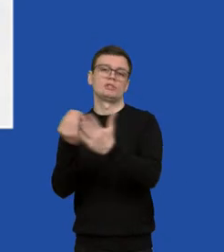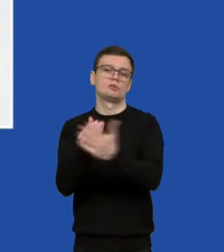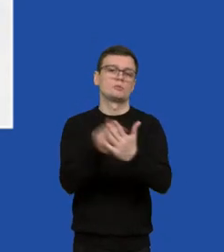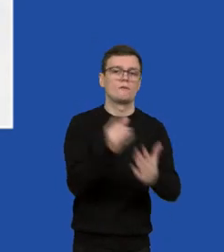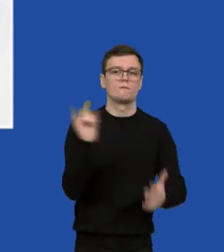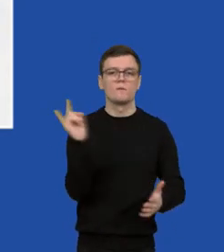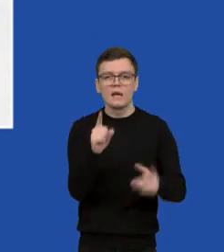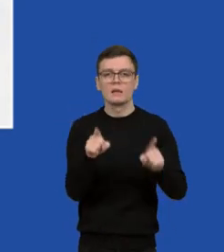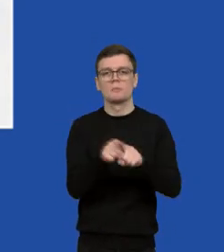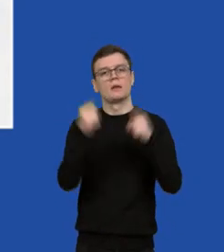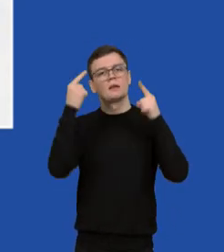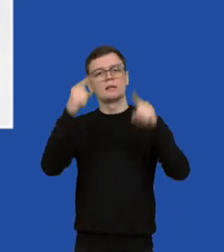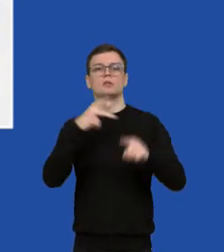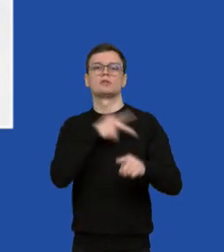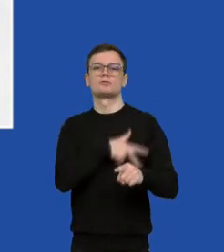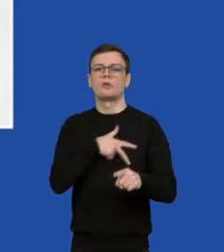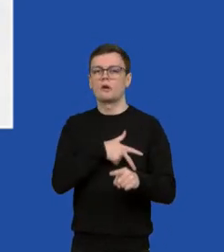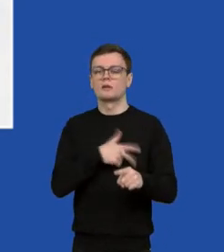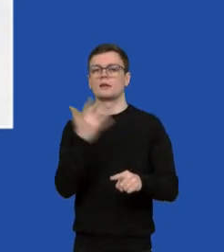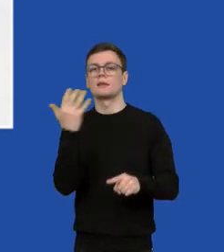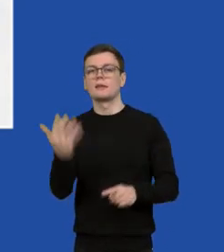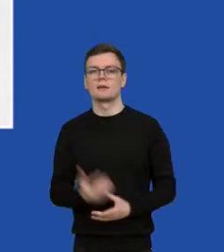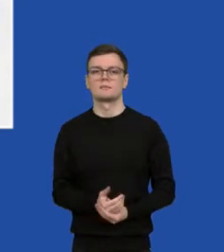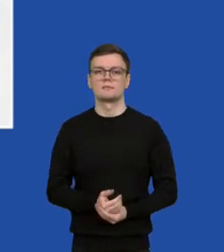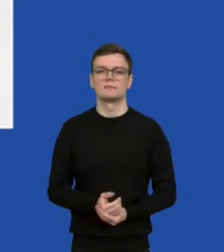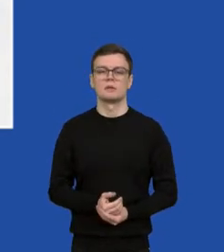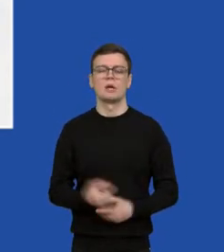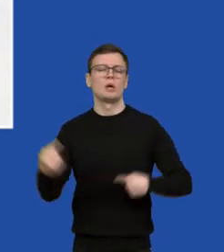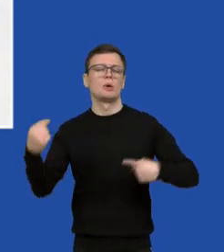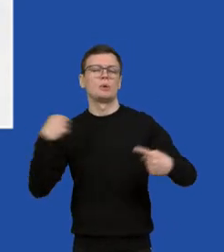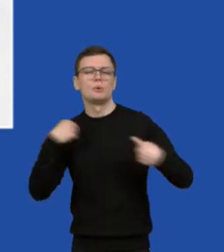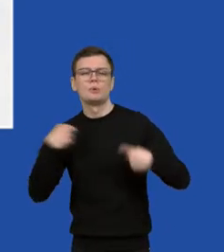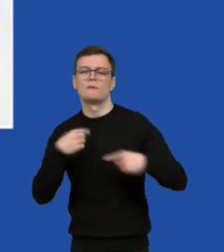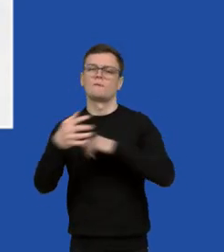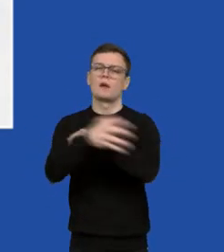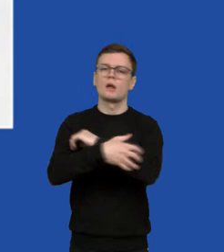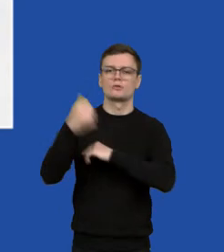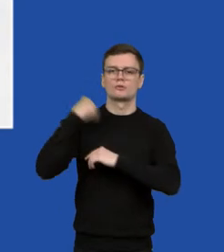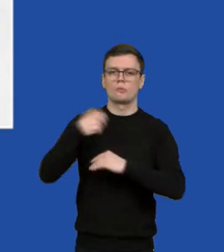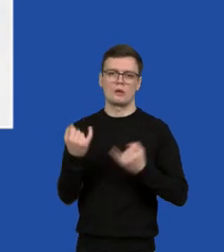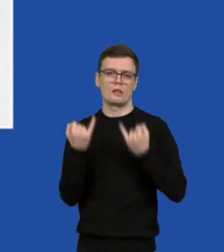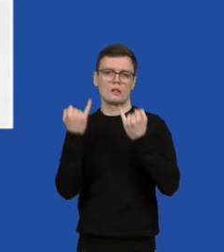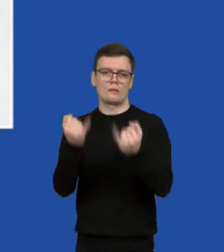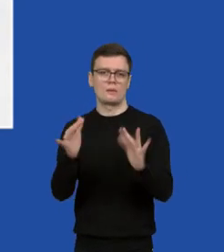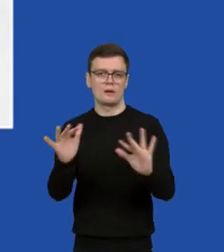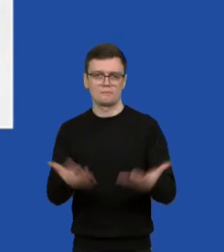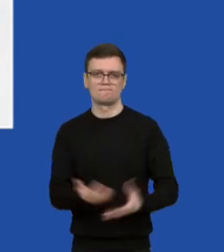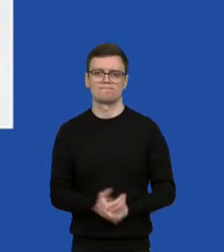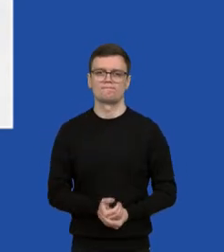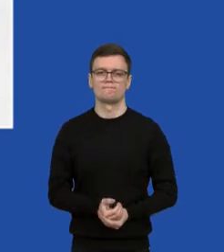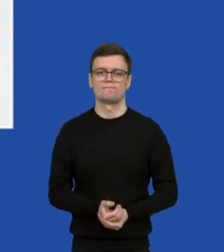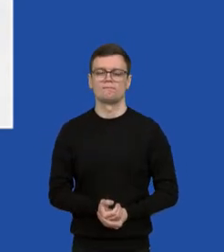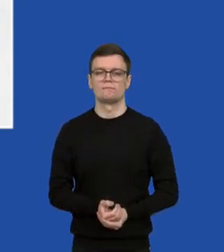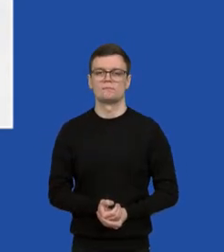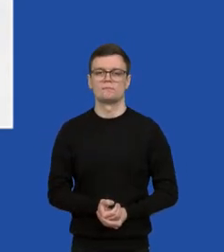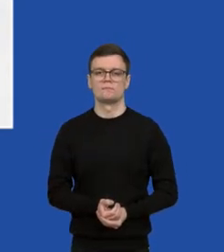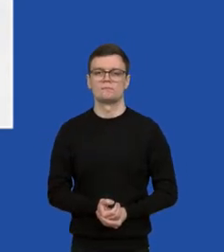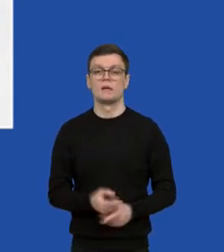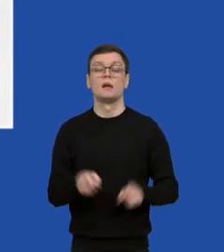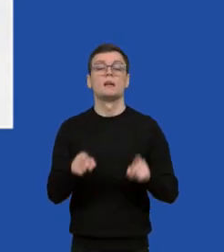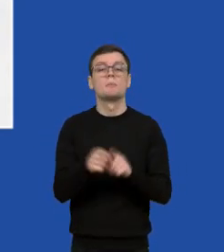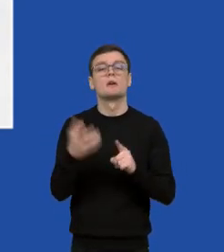kurie pasiekia pačius pažeidžiamiausius žmonės. Taip pat šalpos išmokos, kurios užtikrina minimales